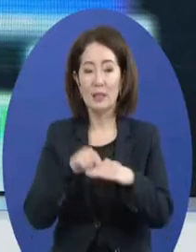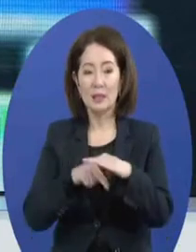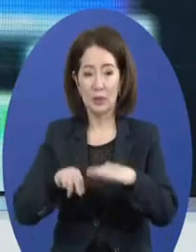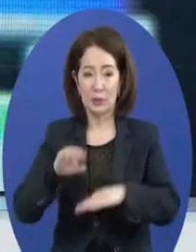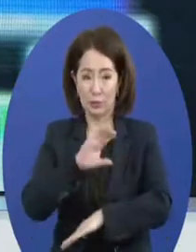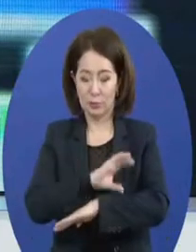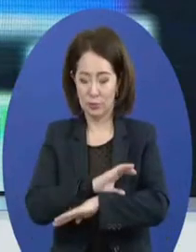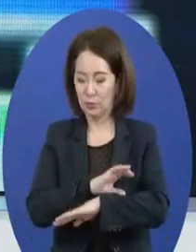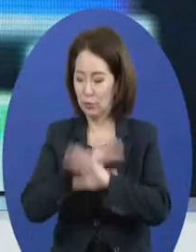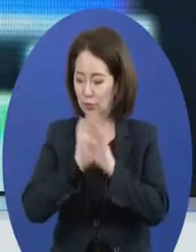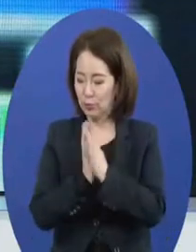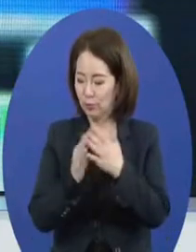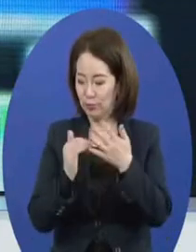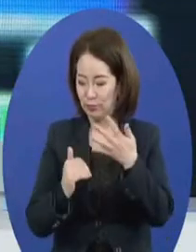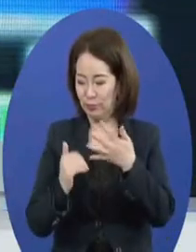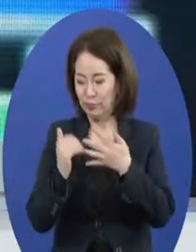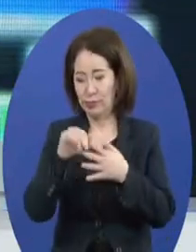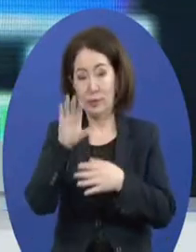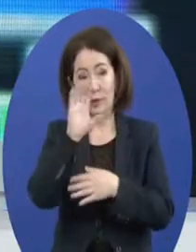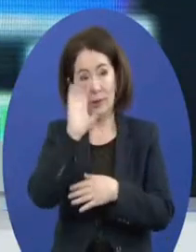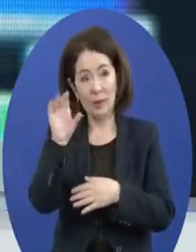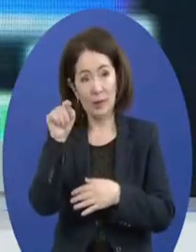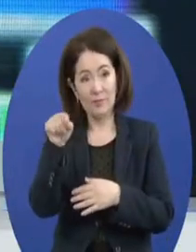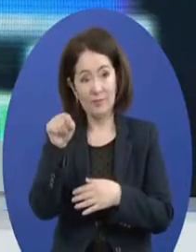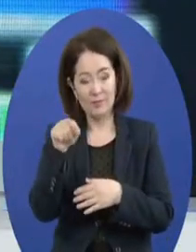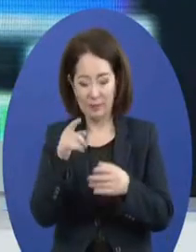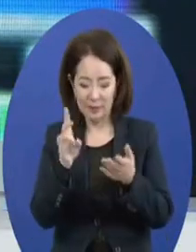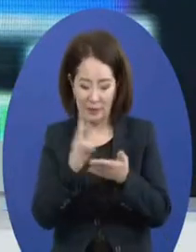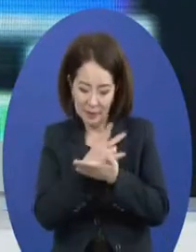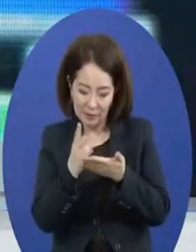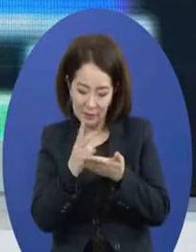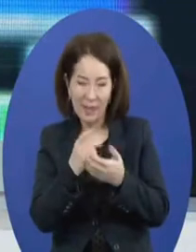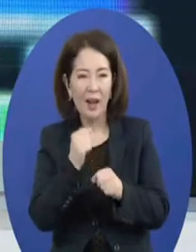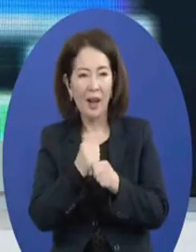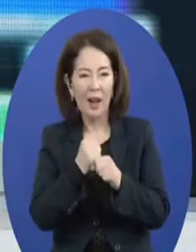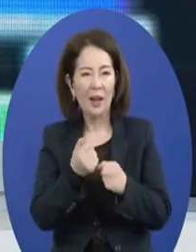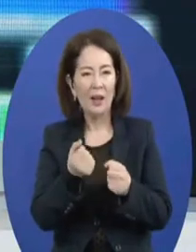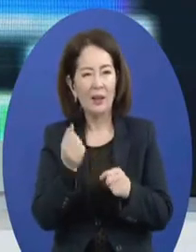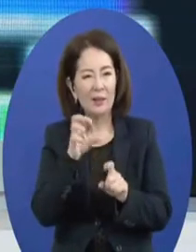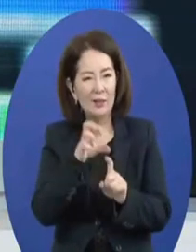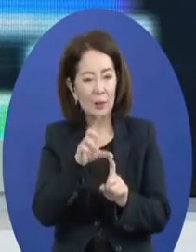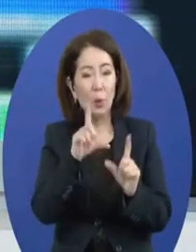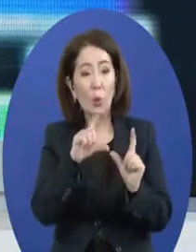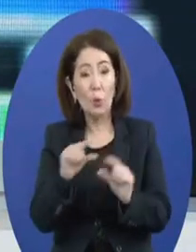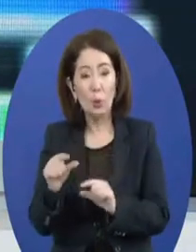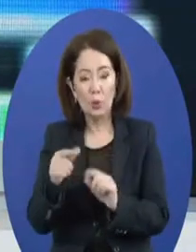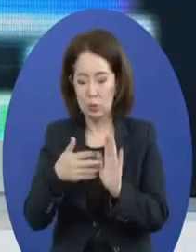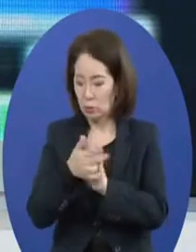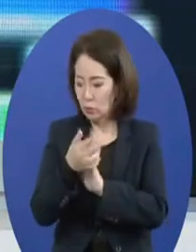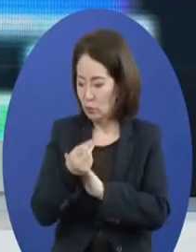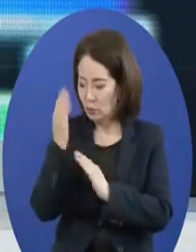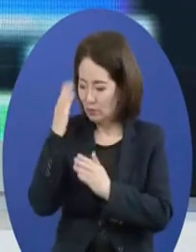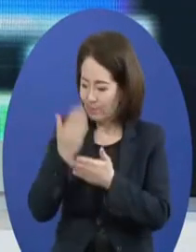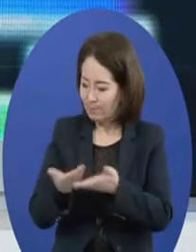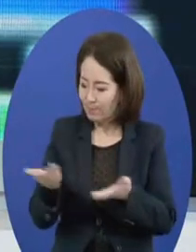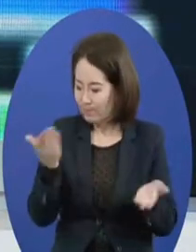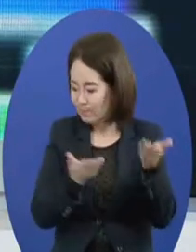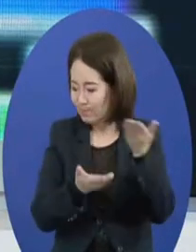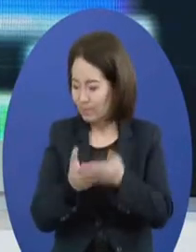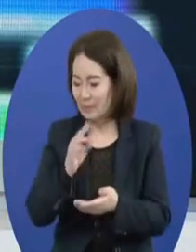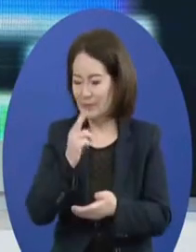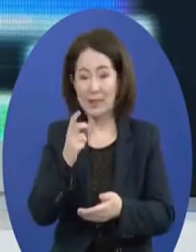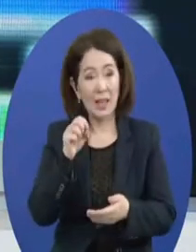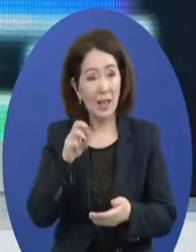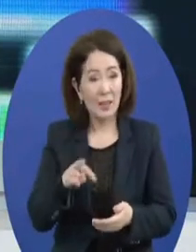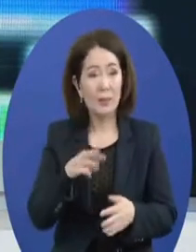Цэцэрлэг сургууль гээд бүх шатны боловсролын байгууллагуудын нэгтлэн бодгчдын ажлын ачааллыг хөнгөвчилж, улсын хэмжээнд төсвийн саналыг цахимаар боловсруулж